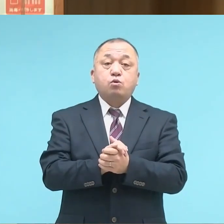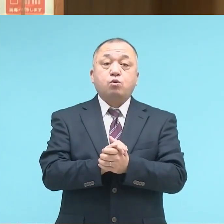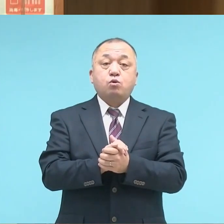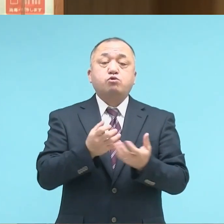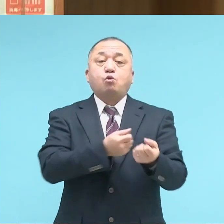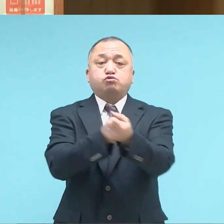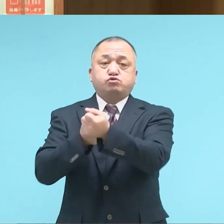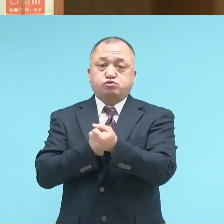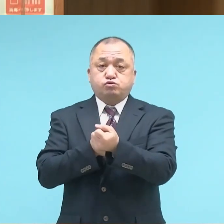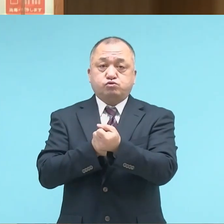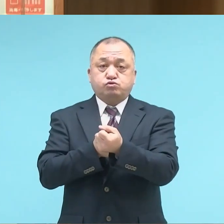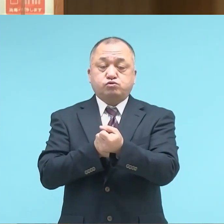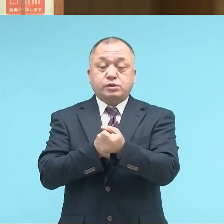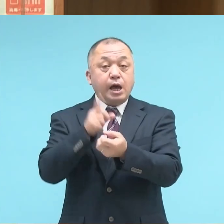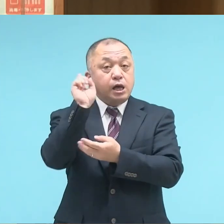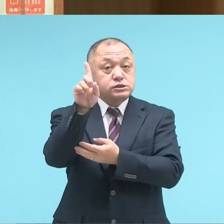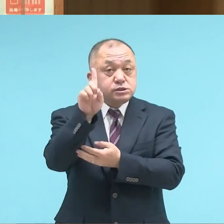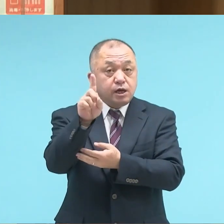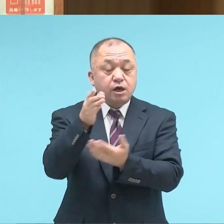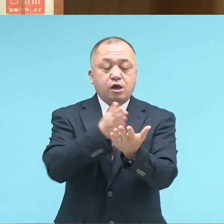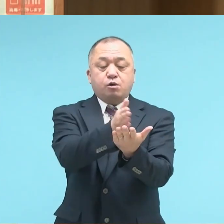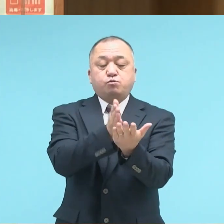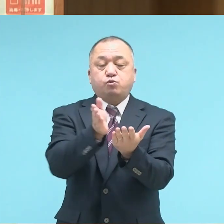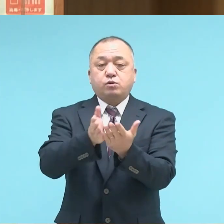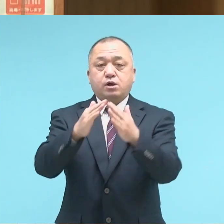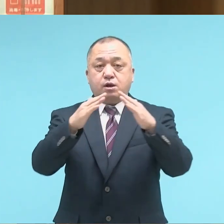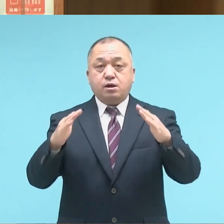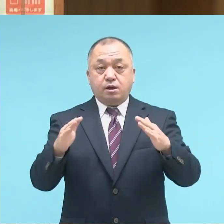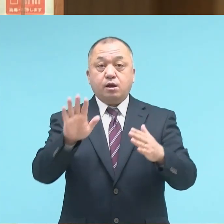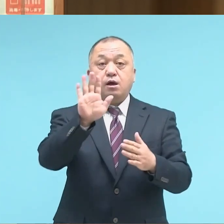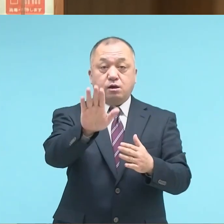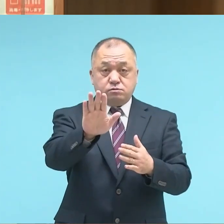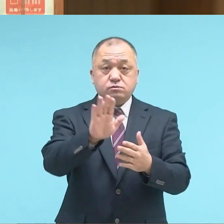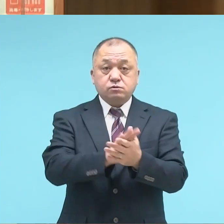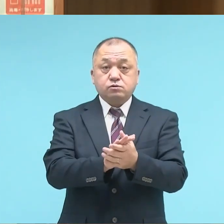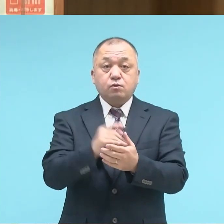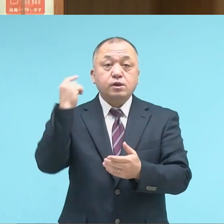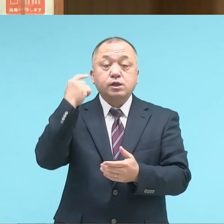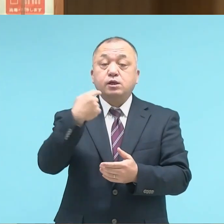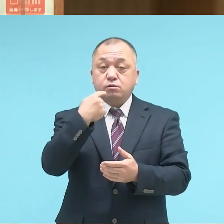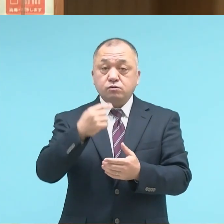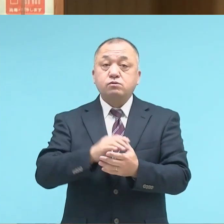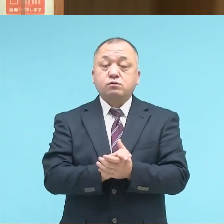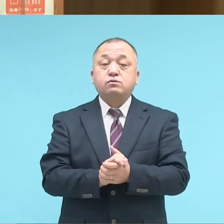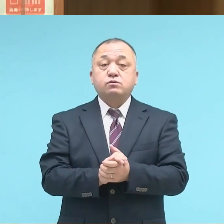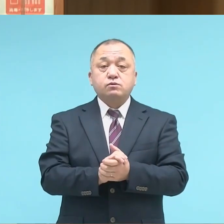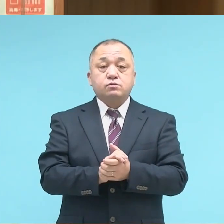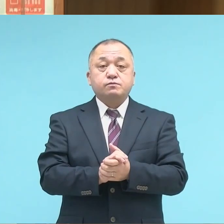共有する、そして明日分科会があるというふうにも聞いてまして、そうい